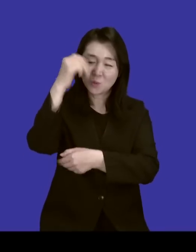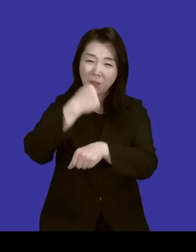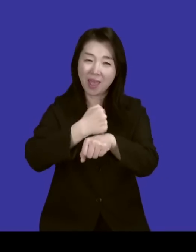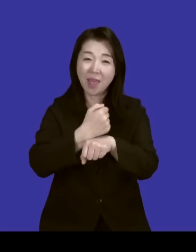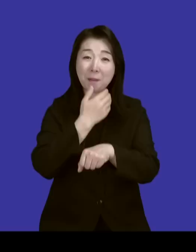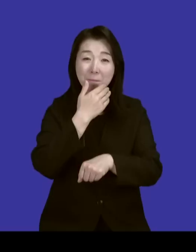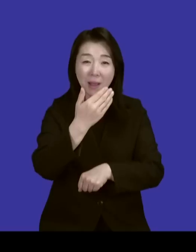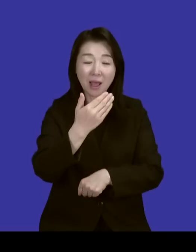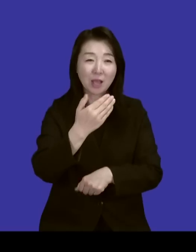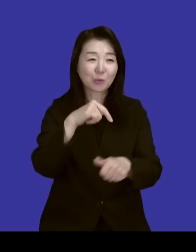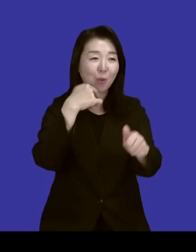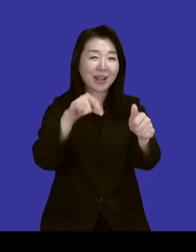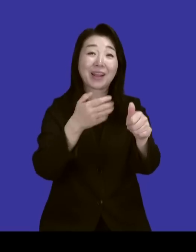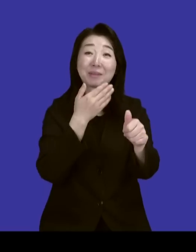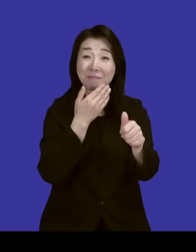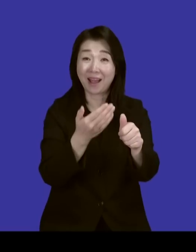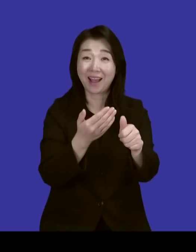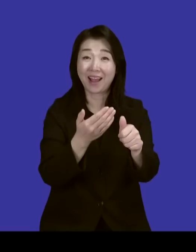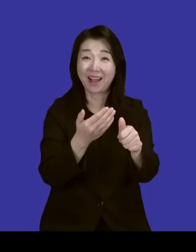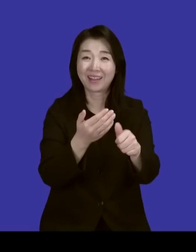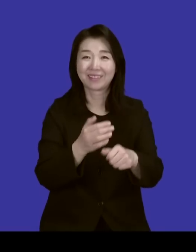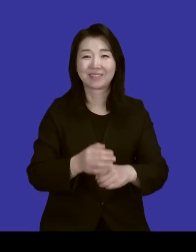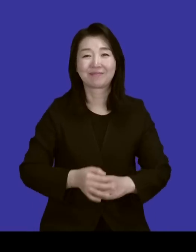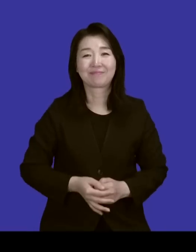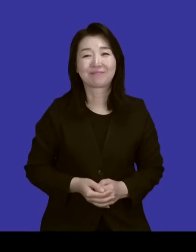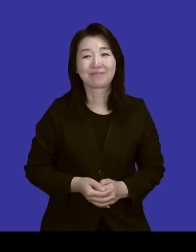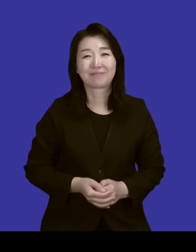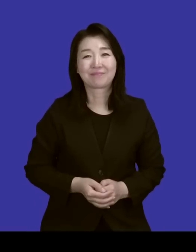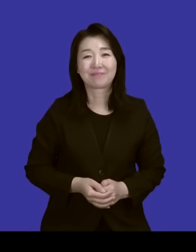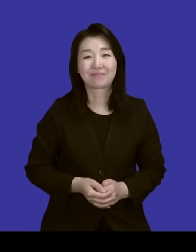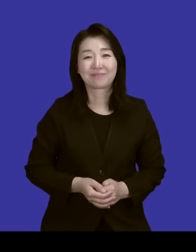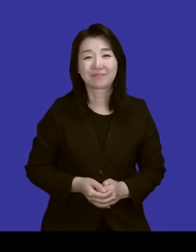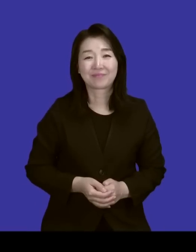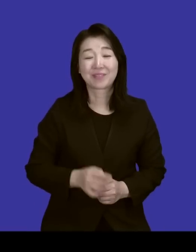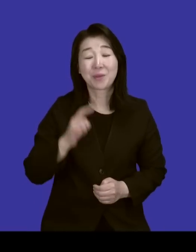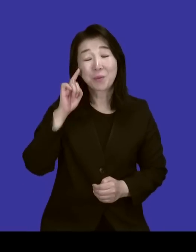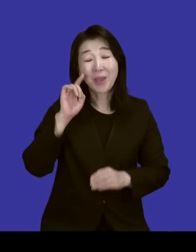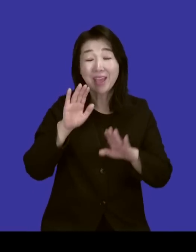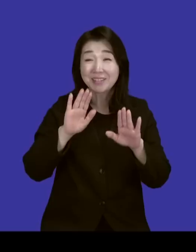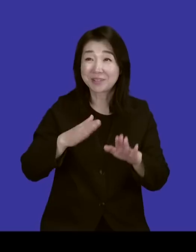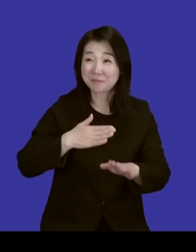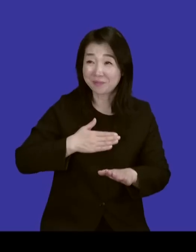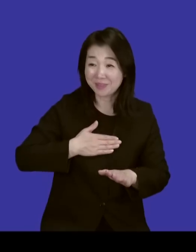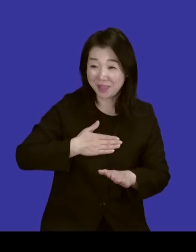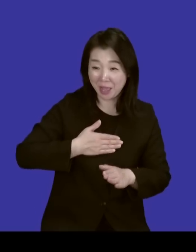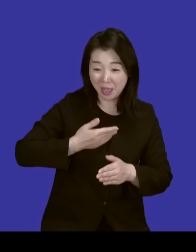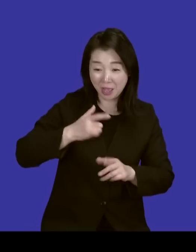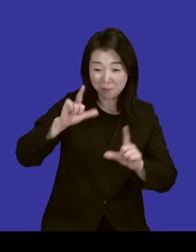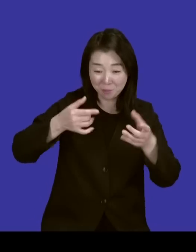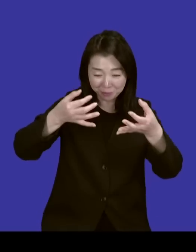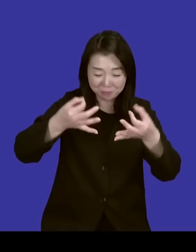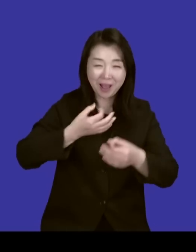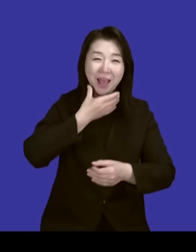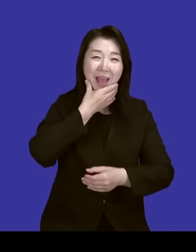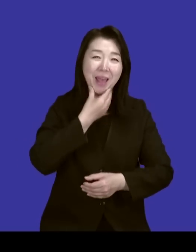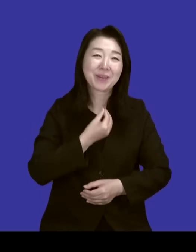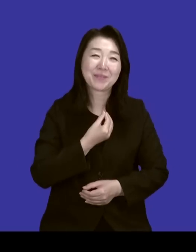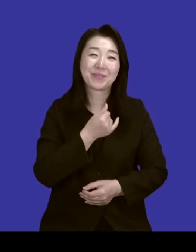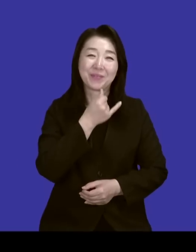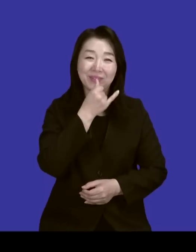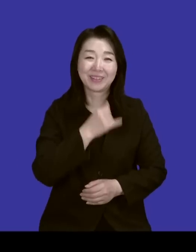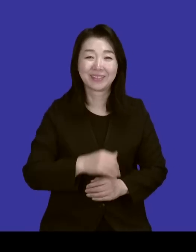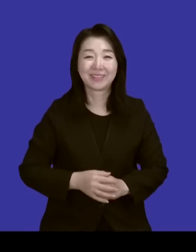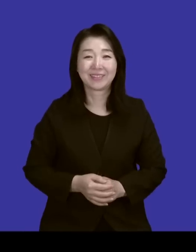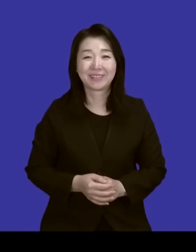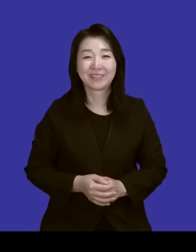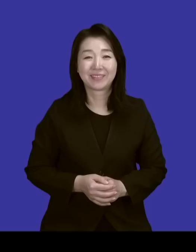예. 또 티칭할 수가 있으니까 예. 어떤 의미에서는 더 행복해졌다고 할 수가 있죠. 예, 아유, 다행입니다. 오늘 작가